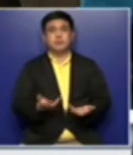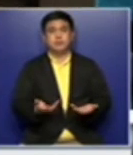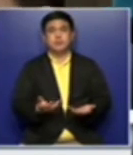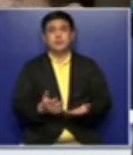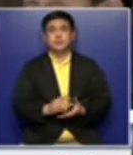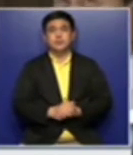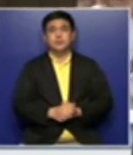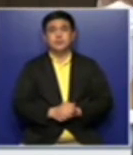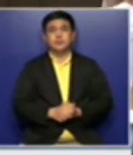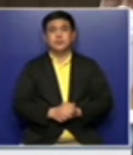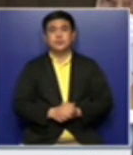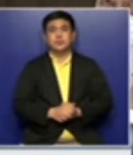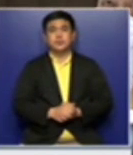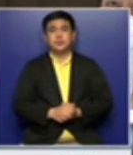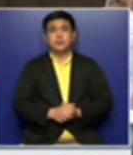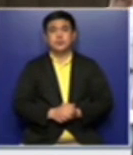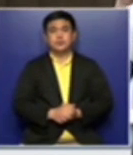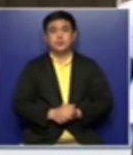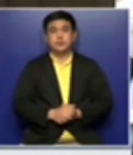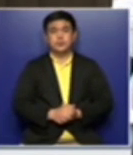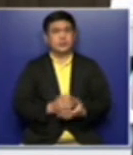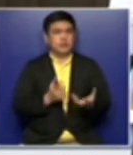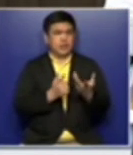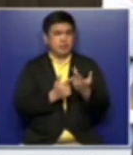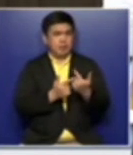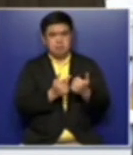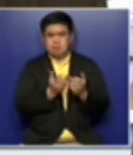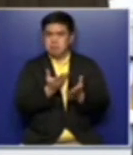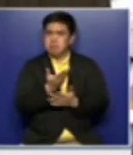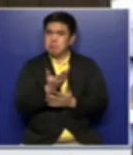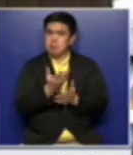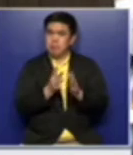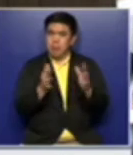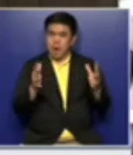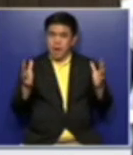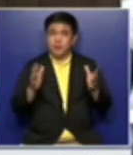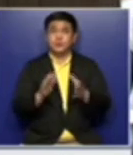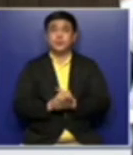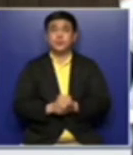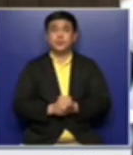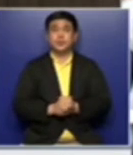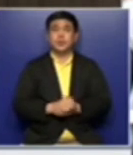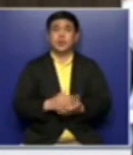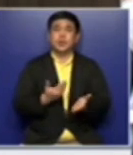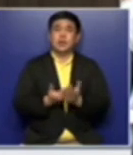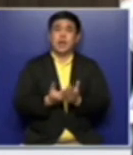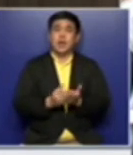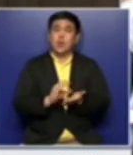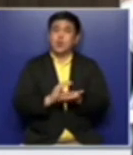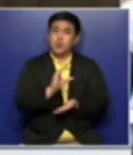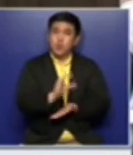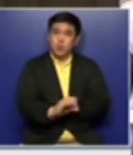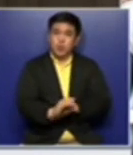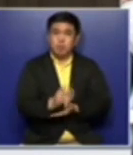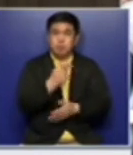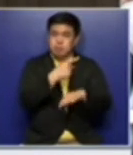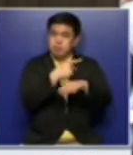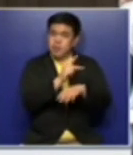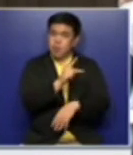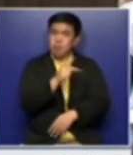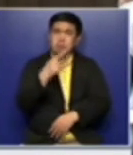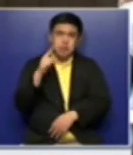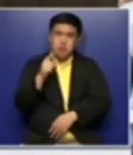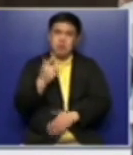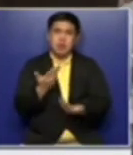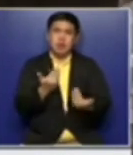ขันซึ่งนับรายการไม่ถ้วนเลยนะครับงบประมาณงบลบทุนเหล่านี้นอกจากไม่ก่อให้เกิดประโยชน์แล้วยังสร้